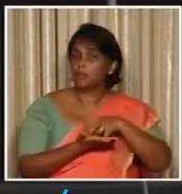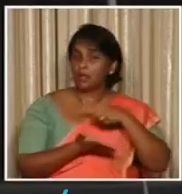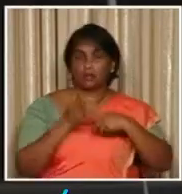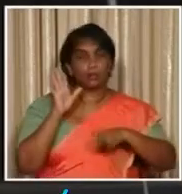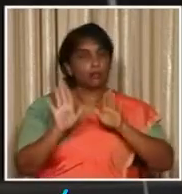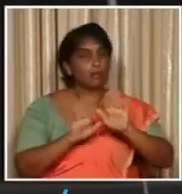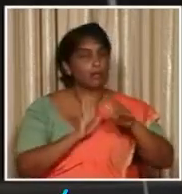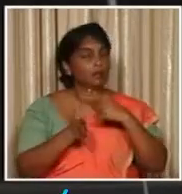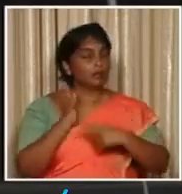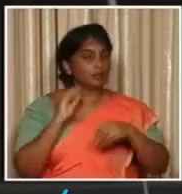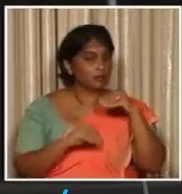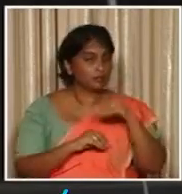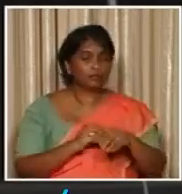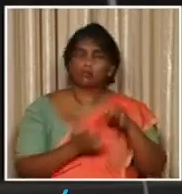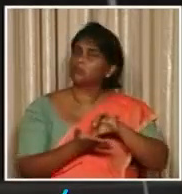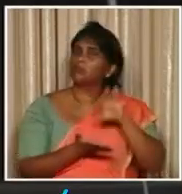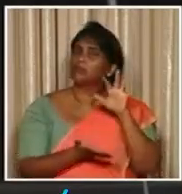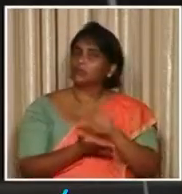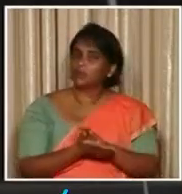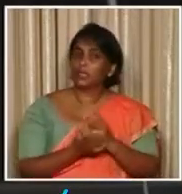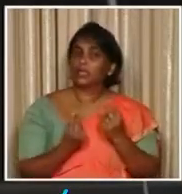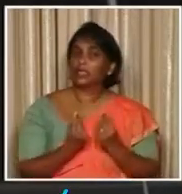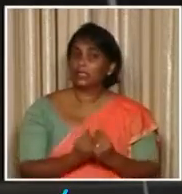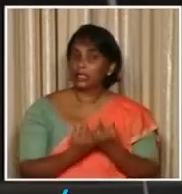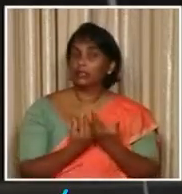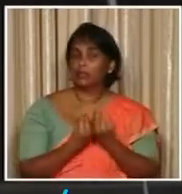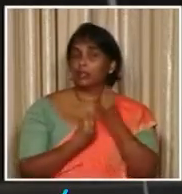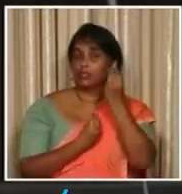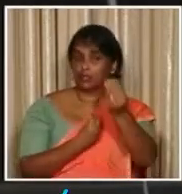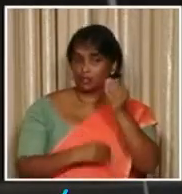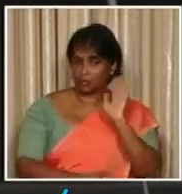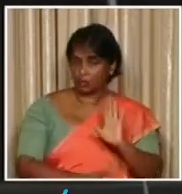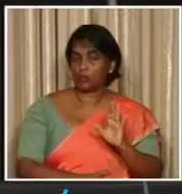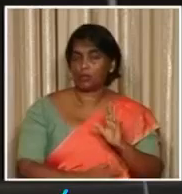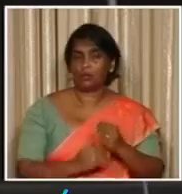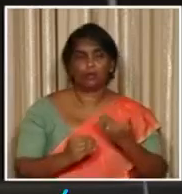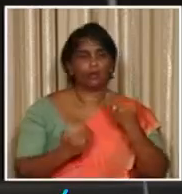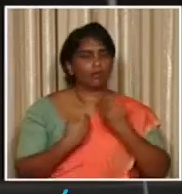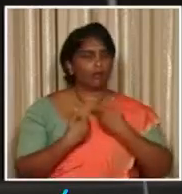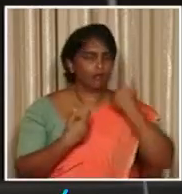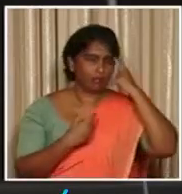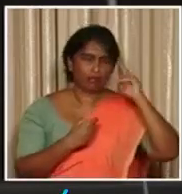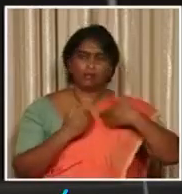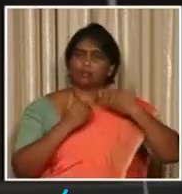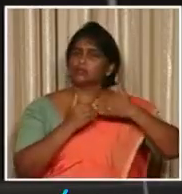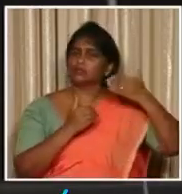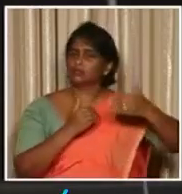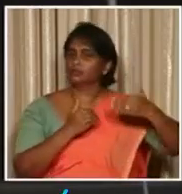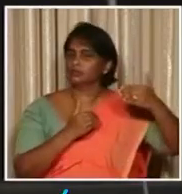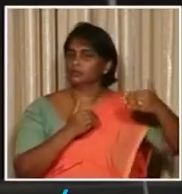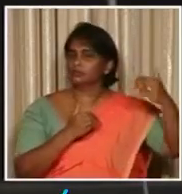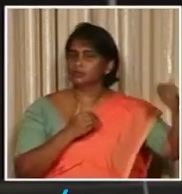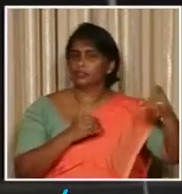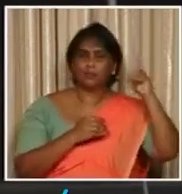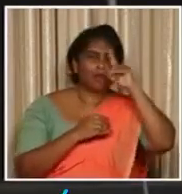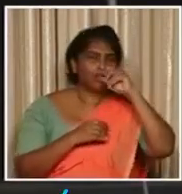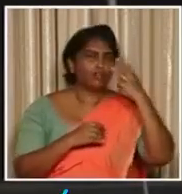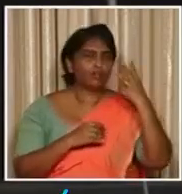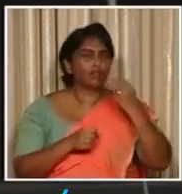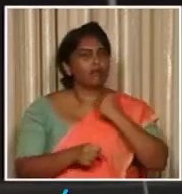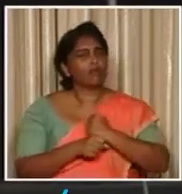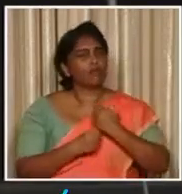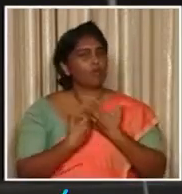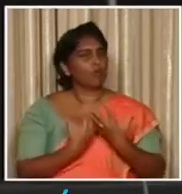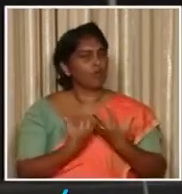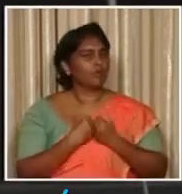ඡන්දය පිළිබඳව තීන්දුව හැකි ඉක්මනින් ලබා දිය යුතුයි. තමන්ට ඕන කාලයක් මාස 3ක් මේ ආණ්ඩුවට